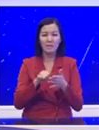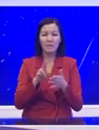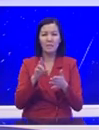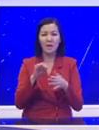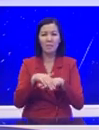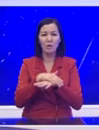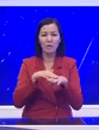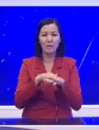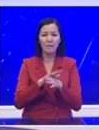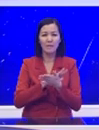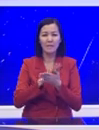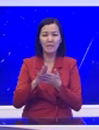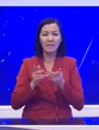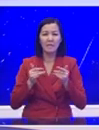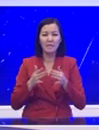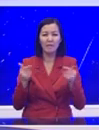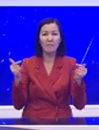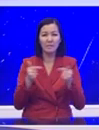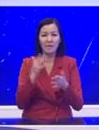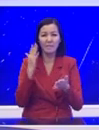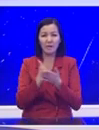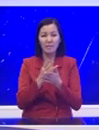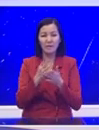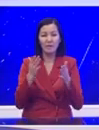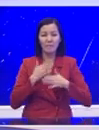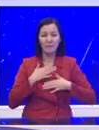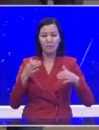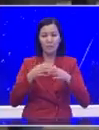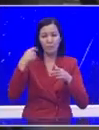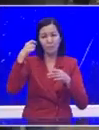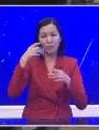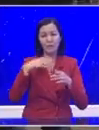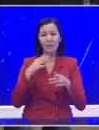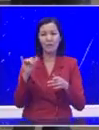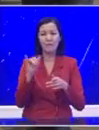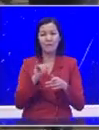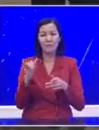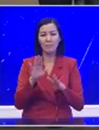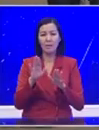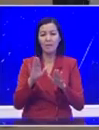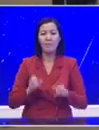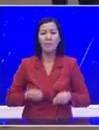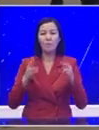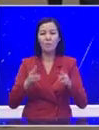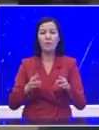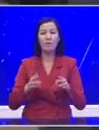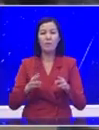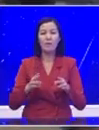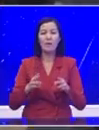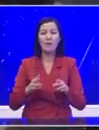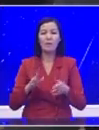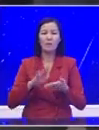базар санитарлық талапқа сай ма? Тілші барып көріп қайтты. Сенбі төтенше жағдайға қарамастан коммуналдық